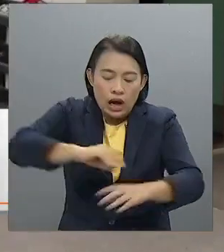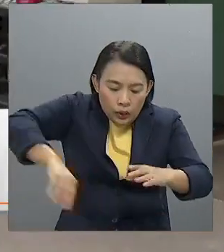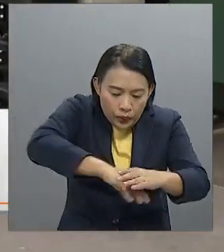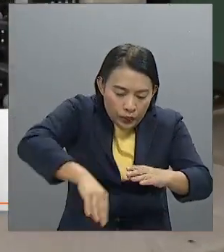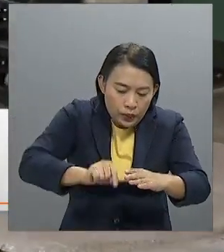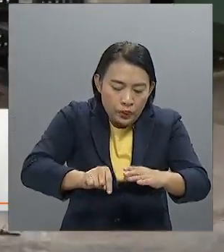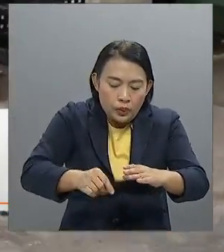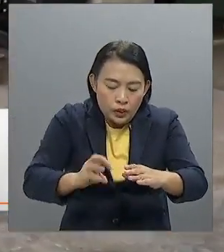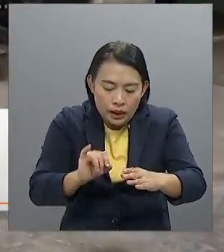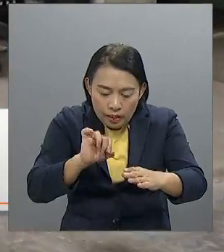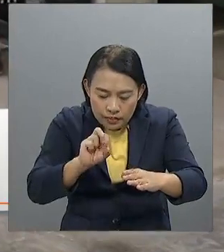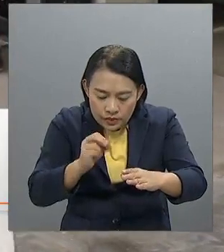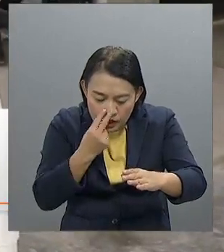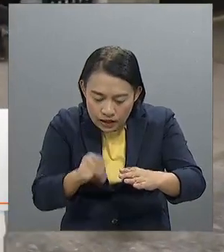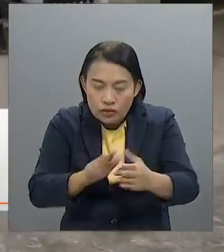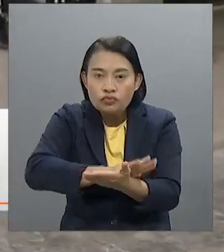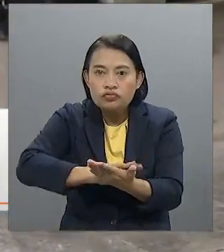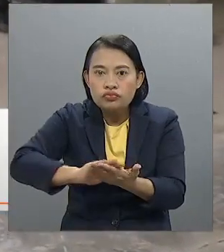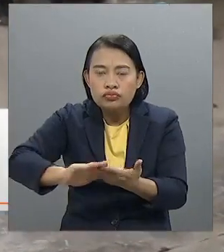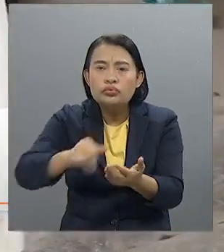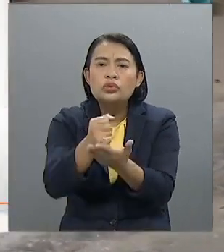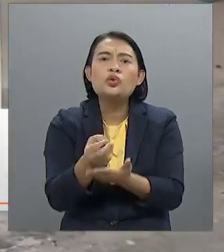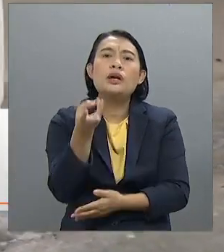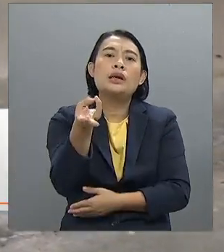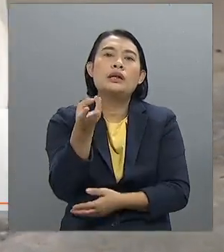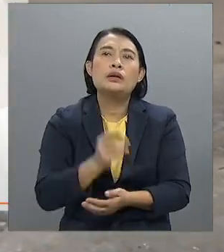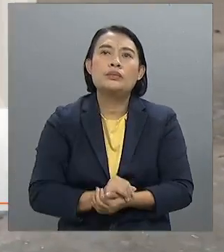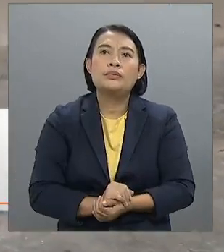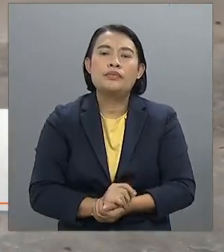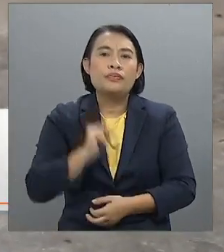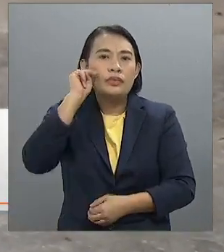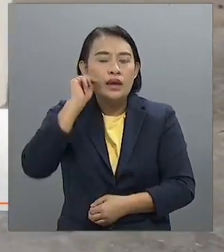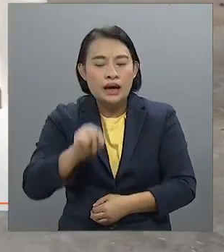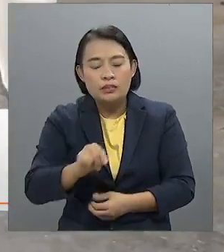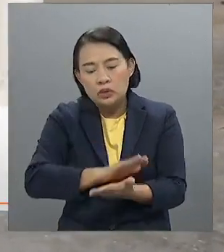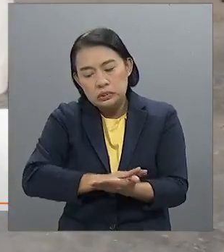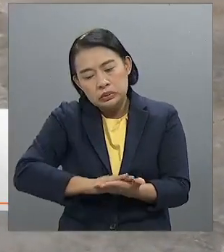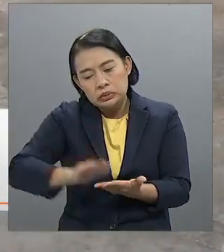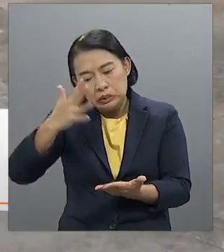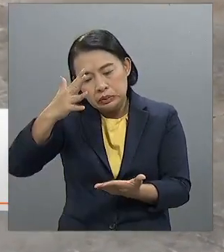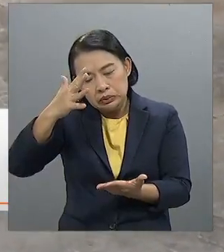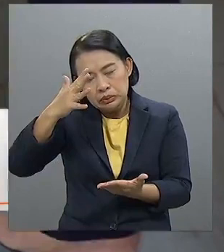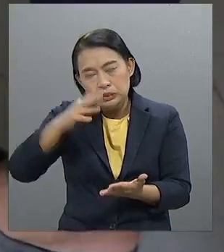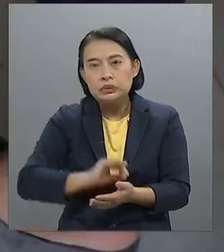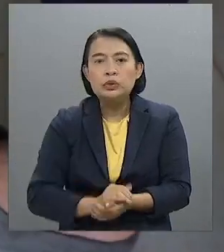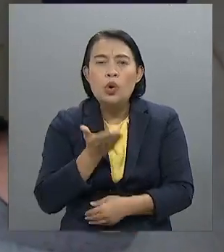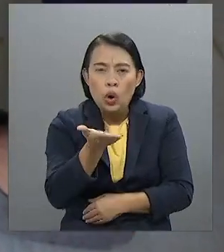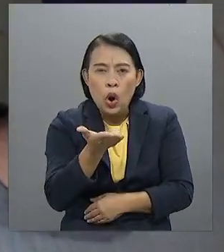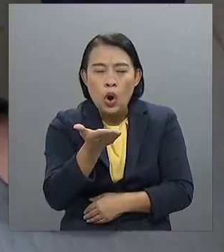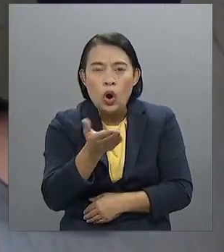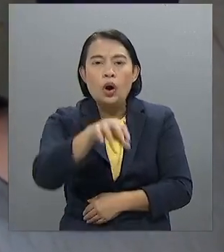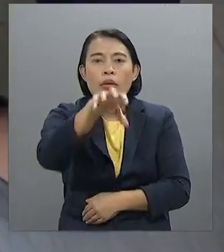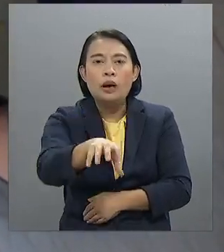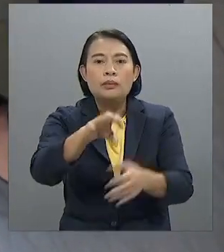ใช้แต่ก็ช่วยได้เพียงเล็กน้อยเท่านั้นนะคะน้ำมันก็ยังไม่ได้สะอาดเท่าที่ควรจึงขอร้องไปยังหน่วยงานที่เกี่ยวข้องช่วยเ